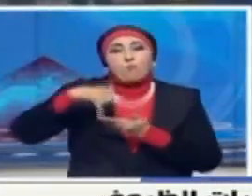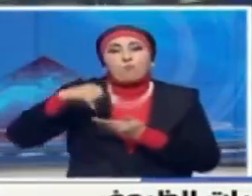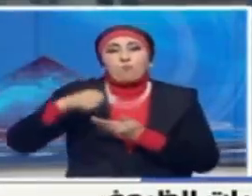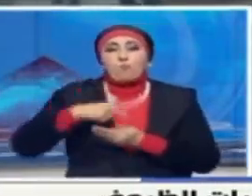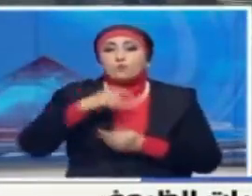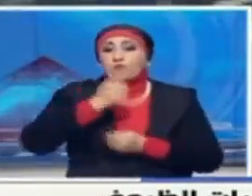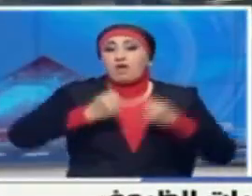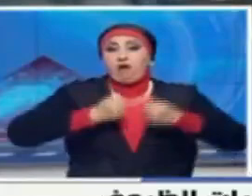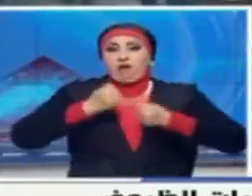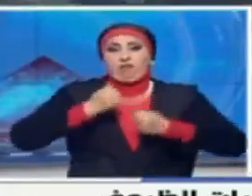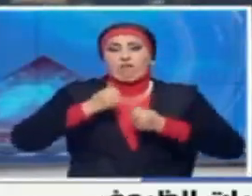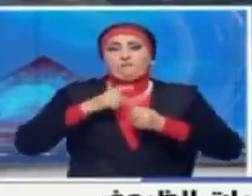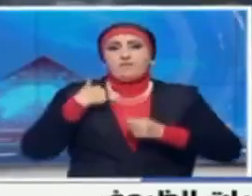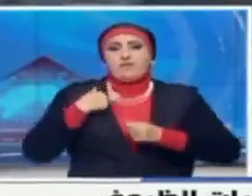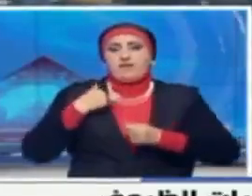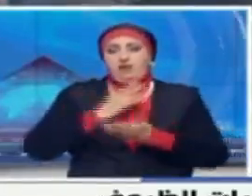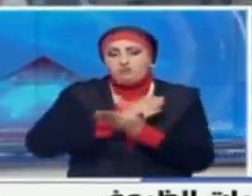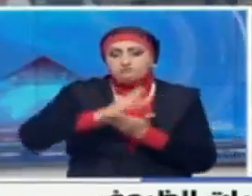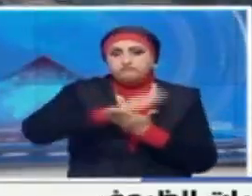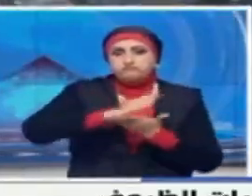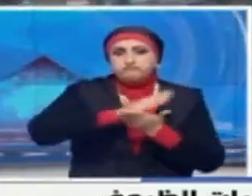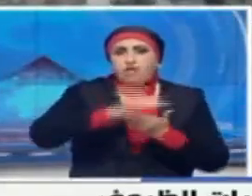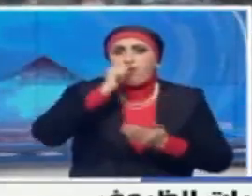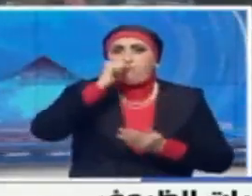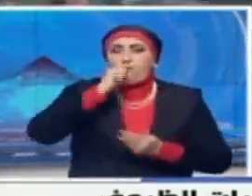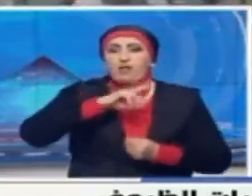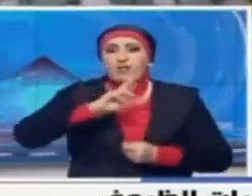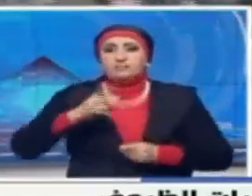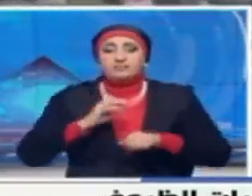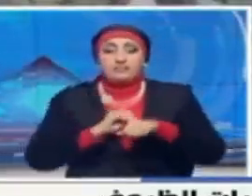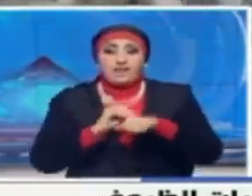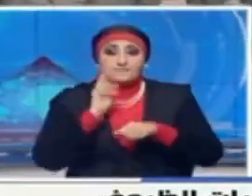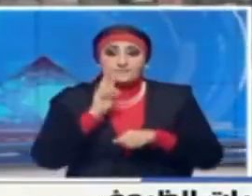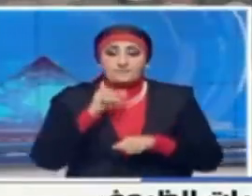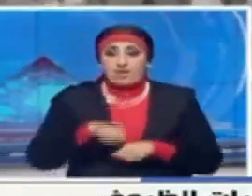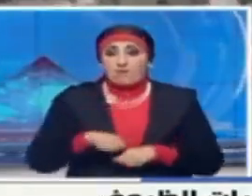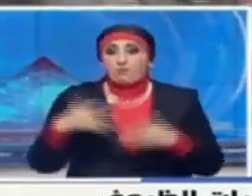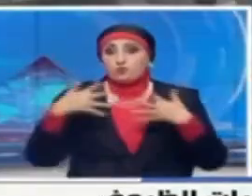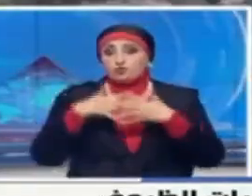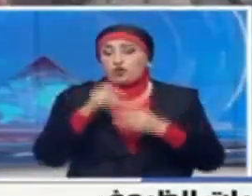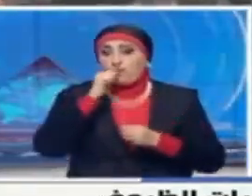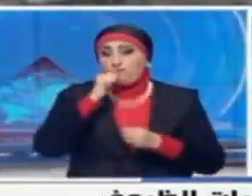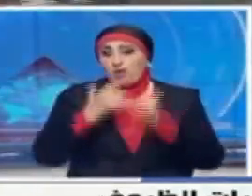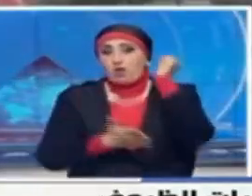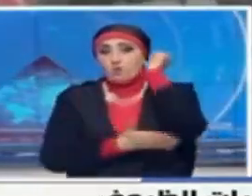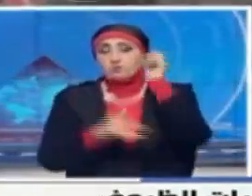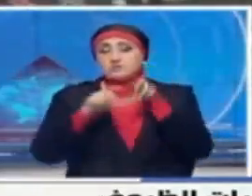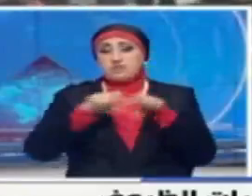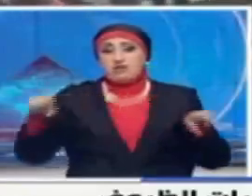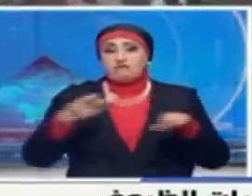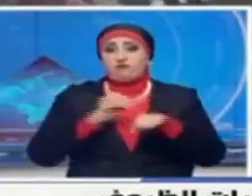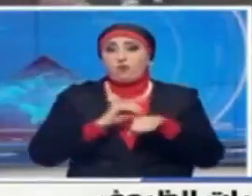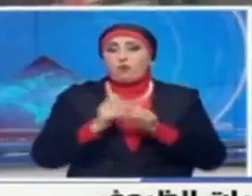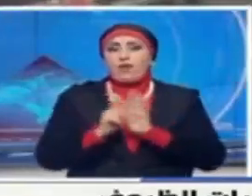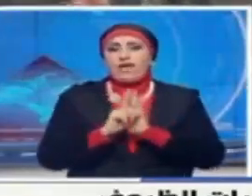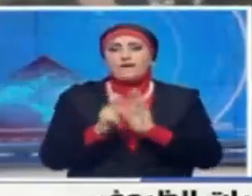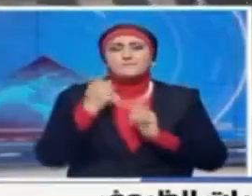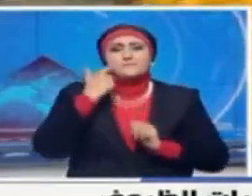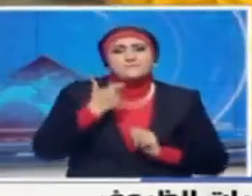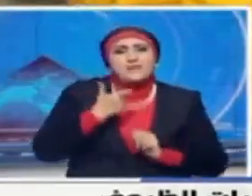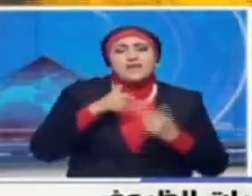كافة بالاشتراك مع مجالس المدن على مستوى المحافظة وشركة المياه والصرف الصحي والحماية